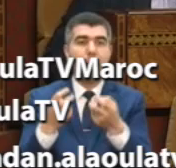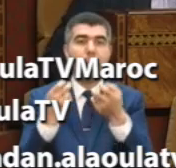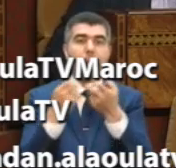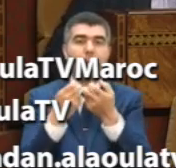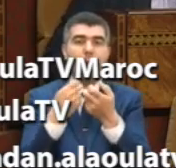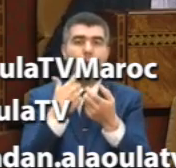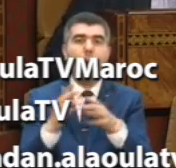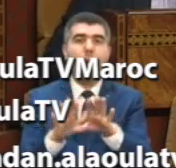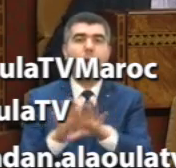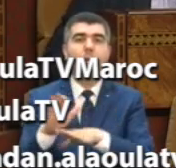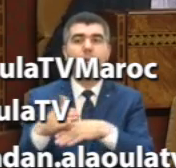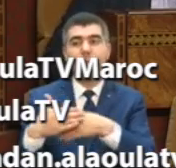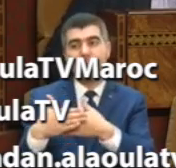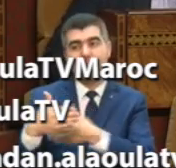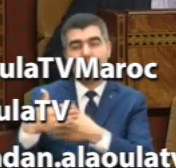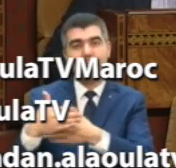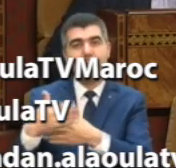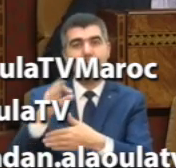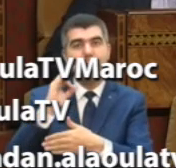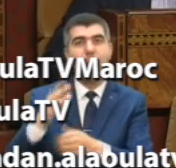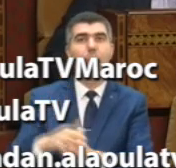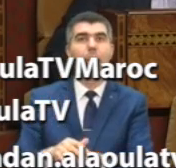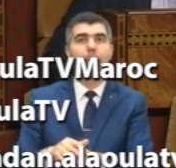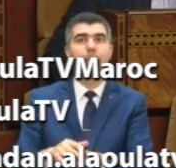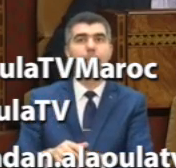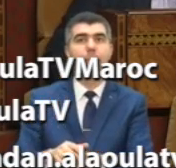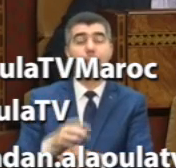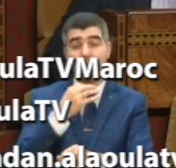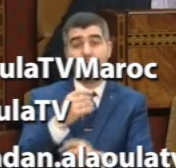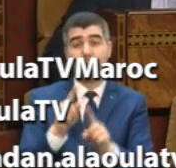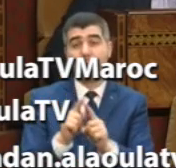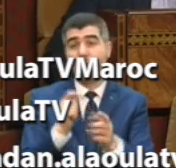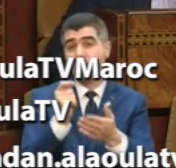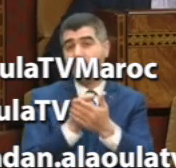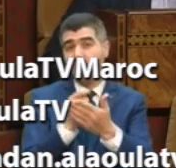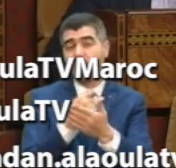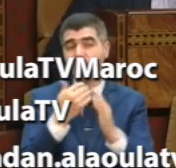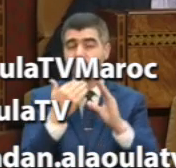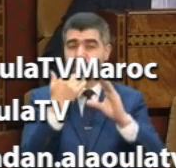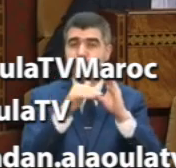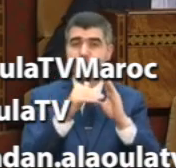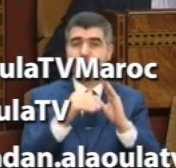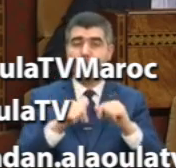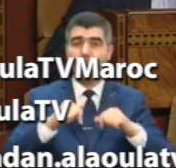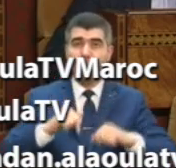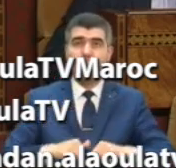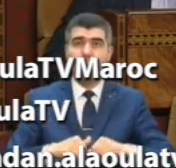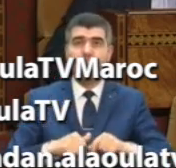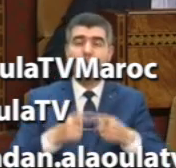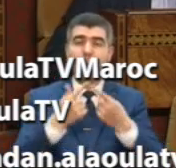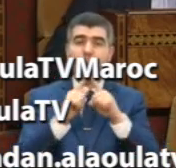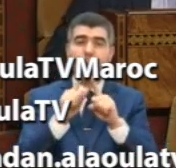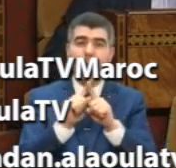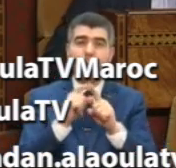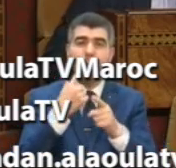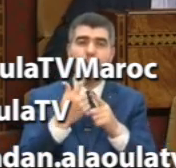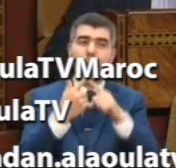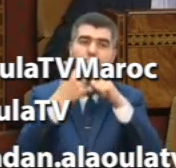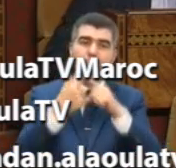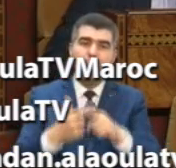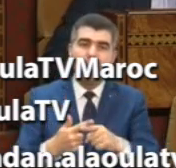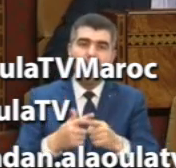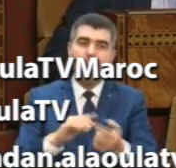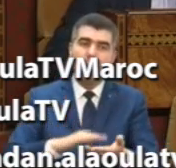لهذا نطالبكم السيدة الوزيرة المحترمة بما يلي: إعادة النظر في معايير قيمة تمويل المشاريع